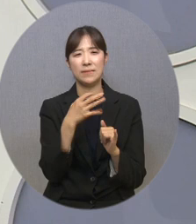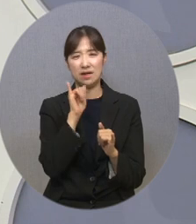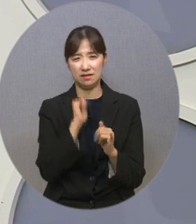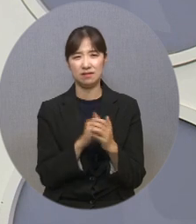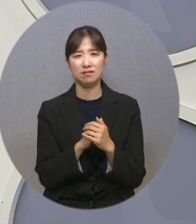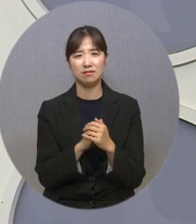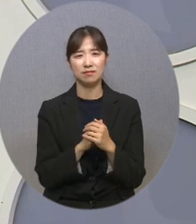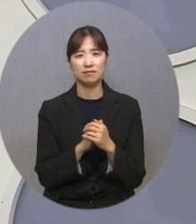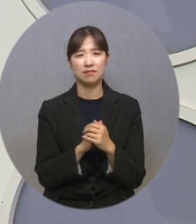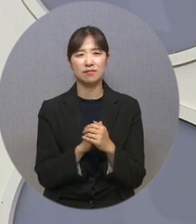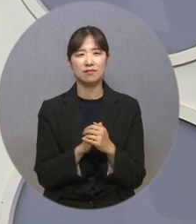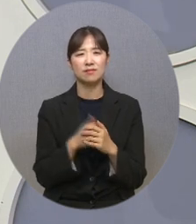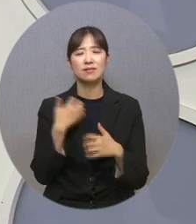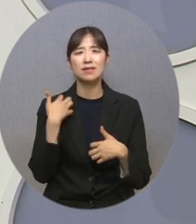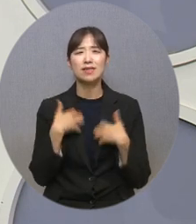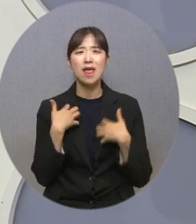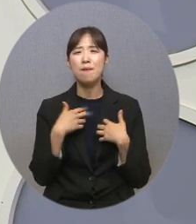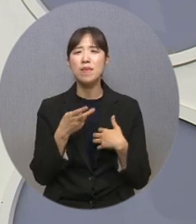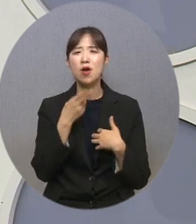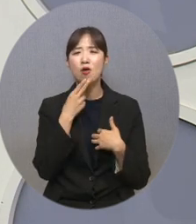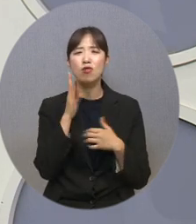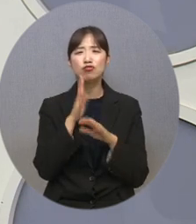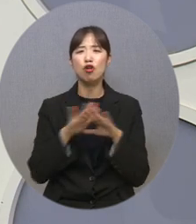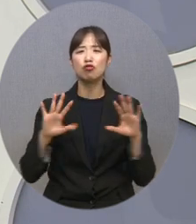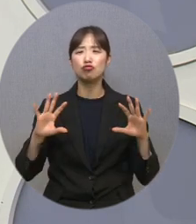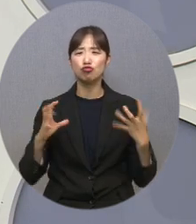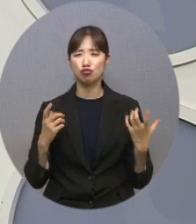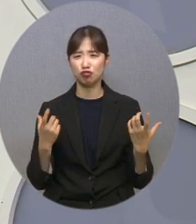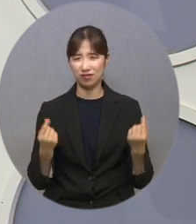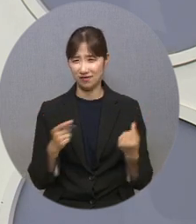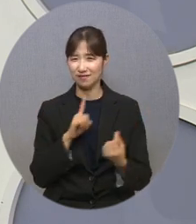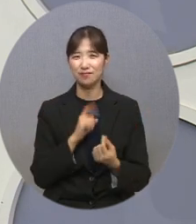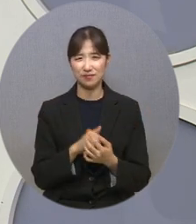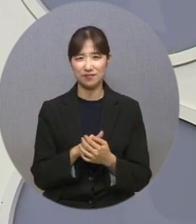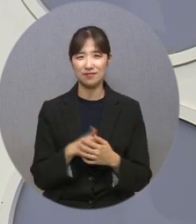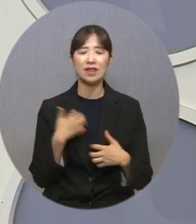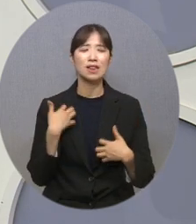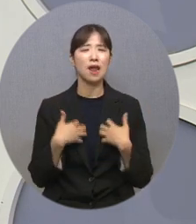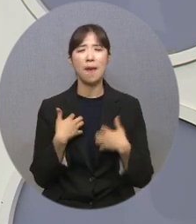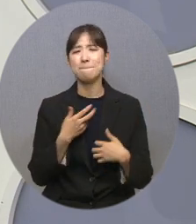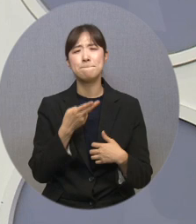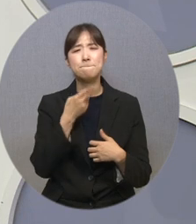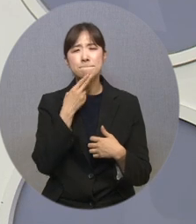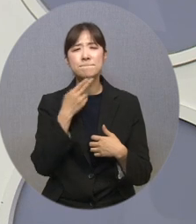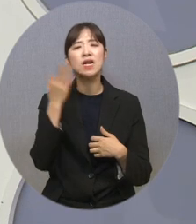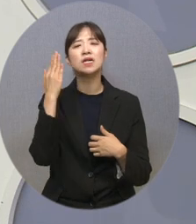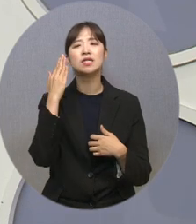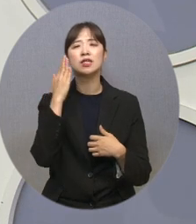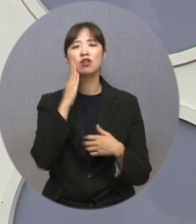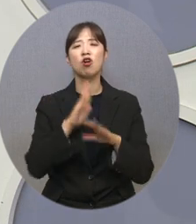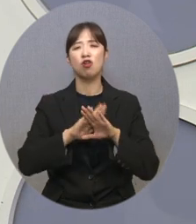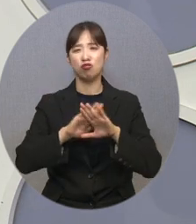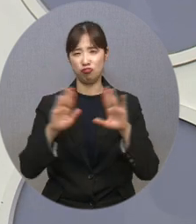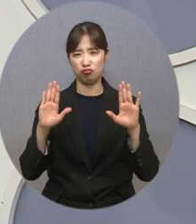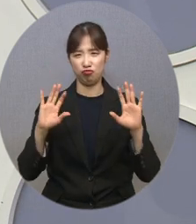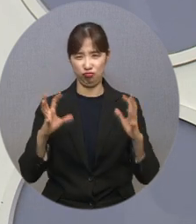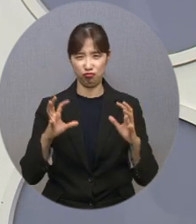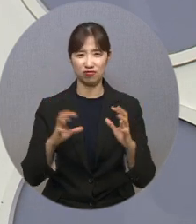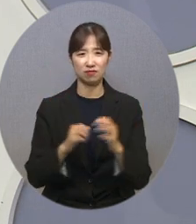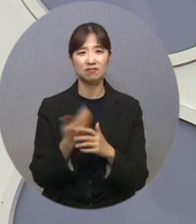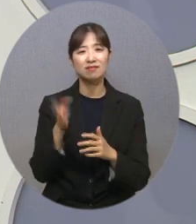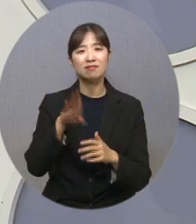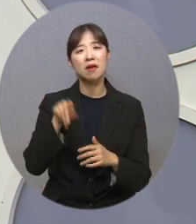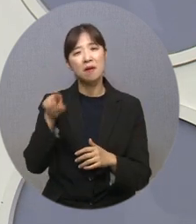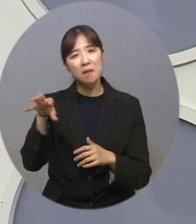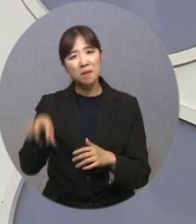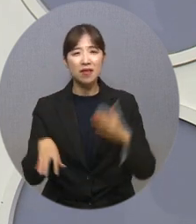아, 재미없는 천국이라고 합니다, 미국을. 네. 재미없는 천국. 근데 그쪽에서 한국을 얘기할